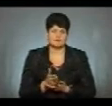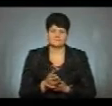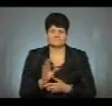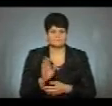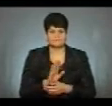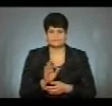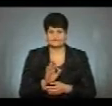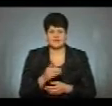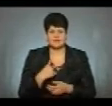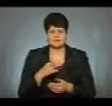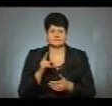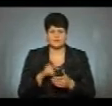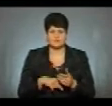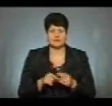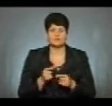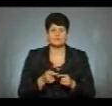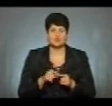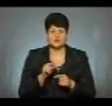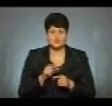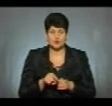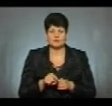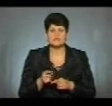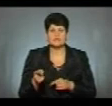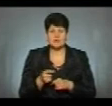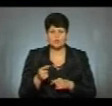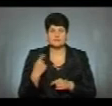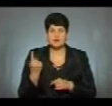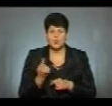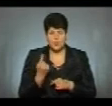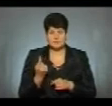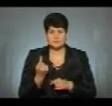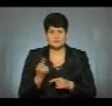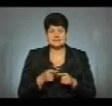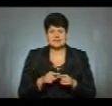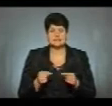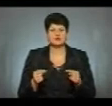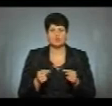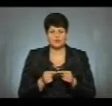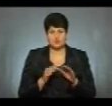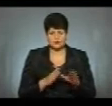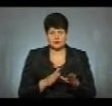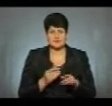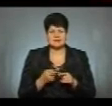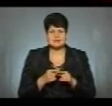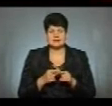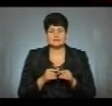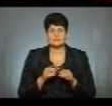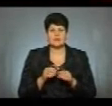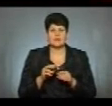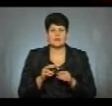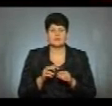Ні, я впевнений в цьому. Ну, зокрема, в Тернопільській області це точно дивиться. Це структура